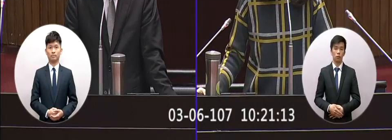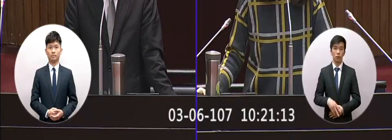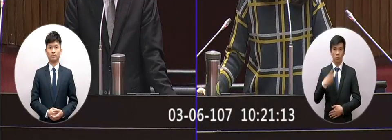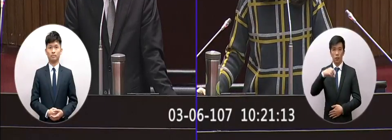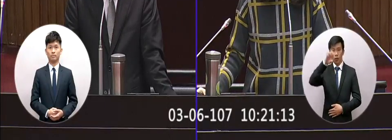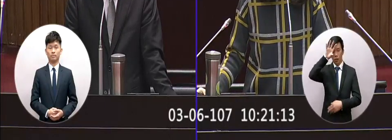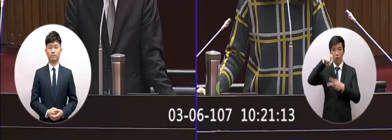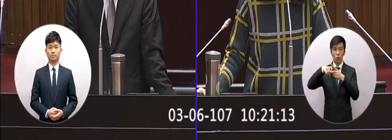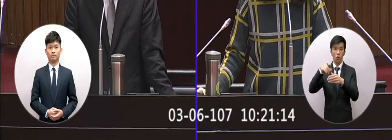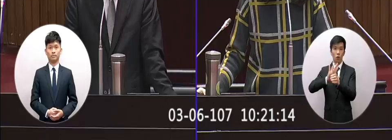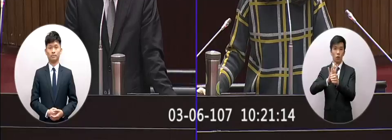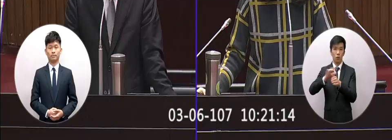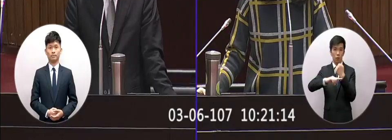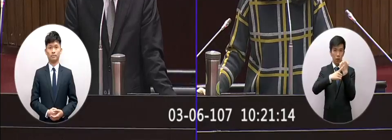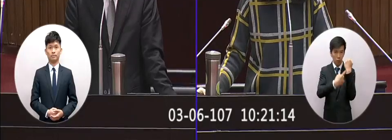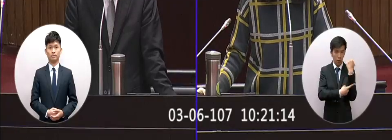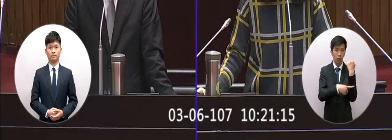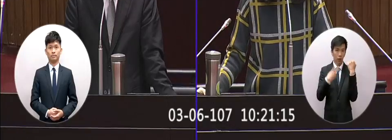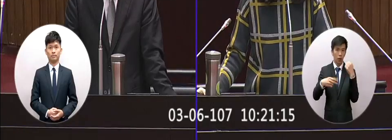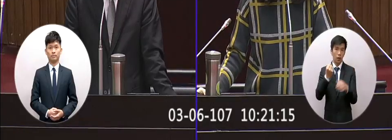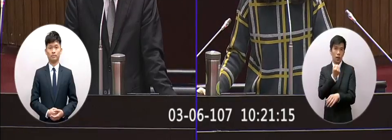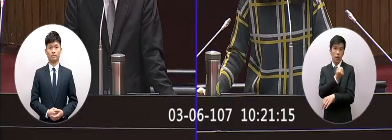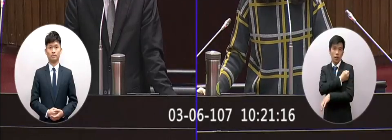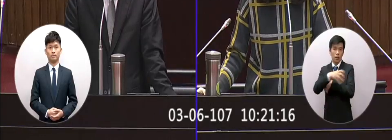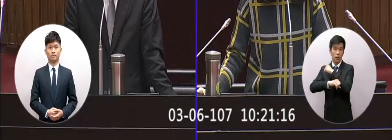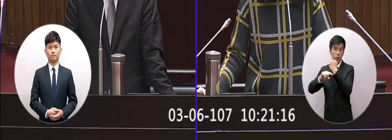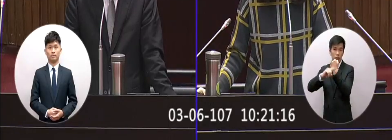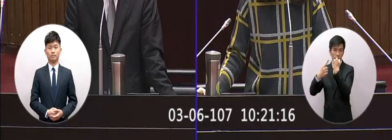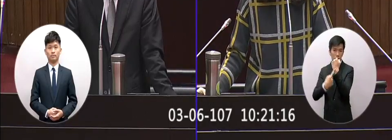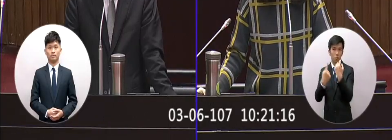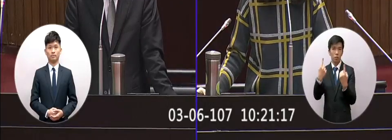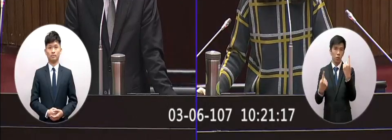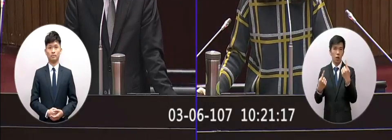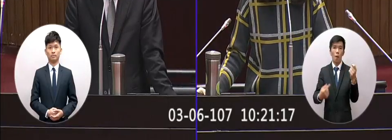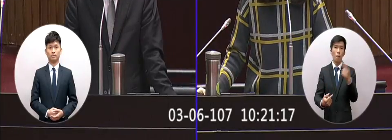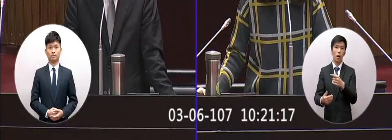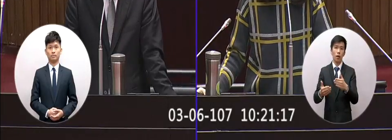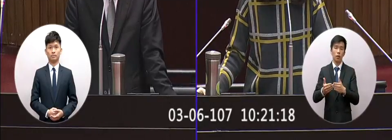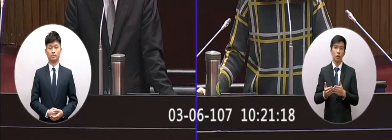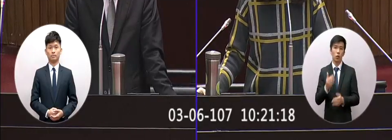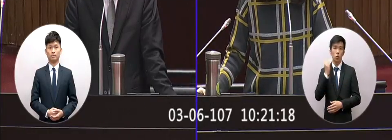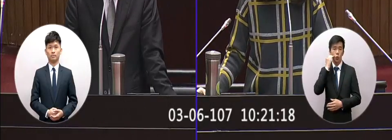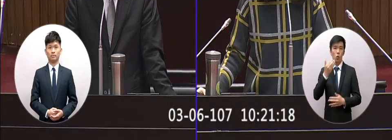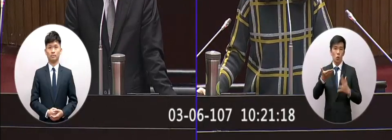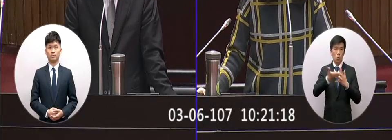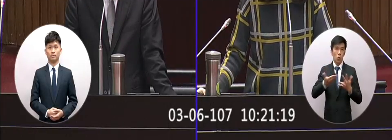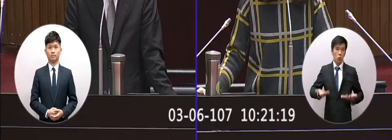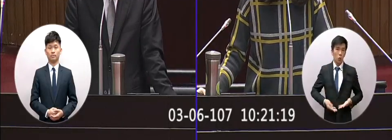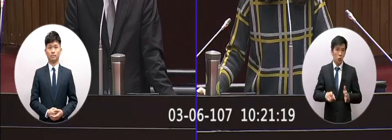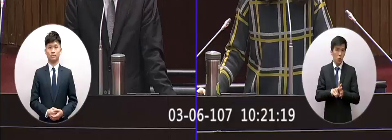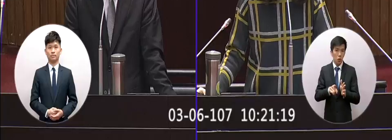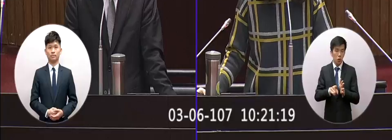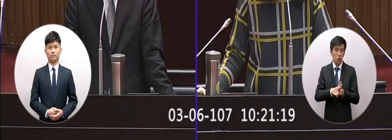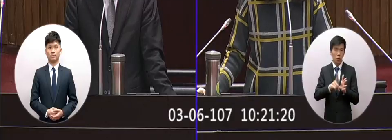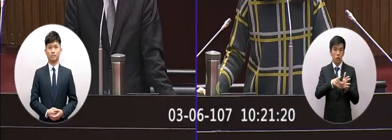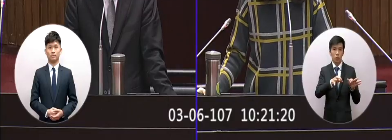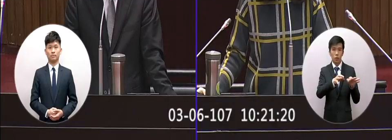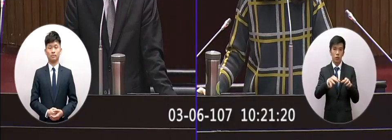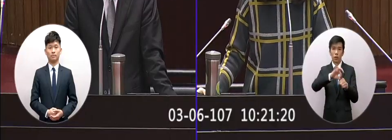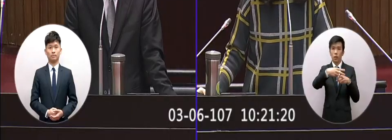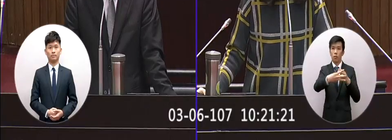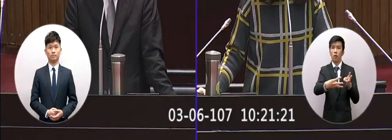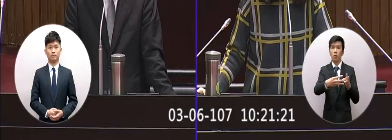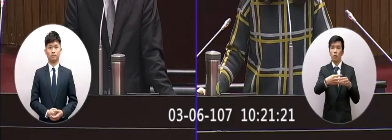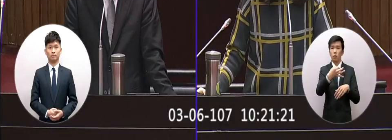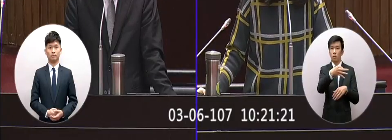法应该要优于劳基法哦，所以在这个休息日的这个延长工时的加班费你们不会做更改哦。那其